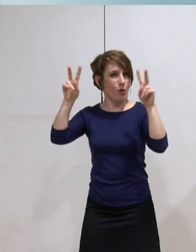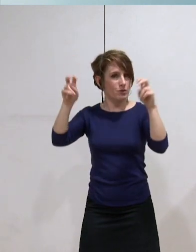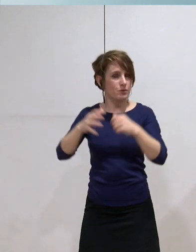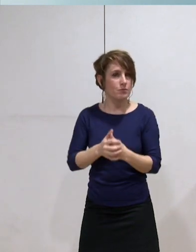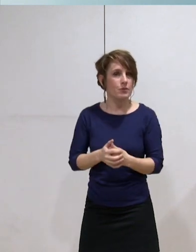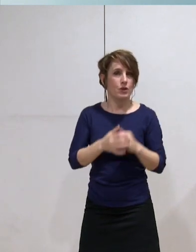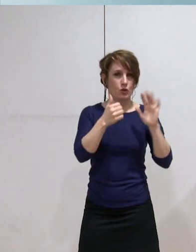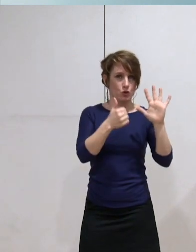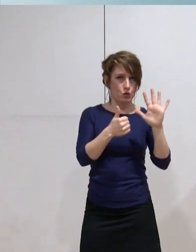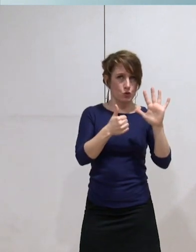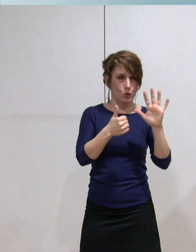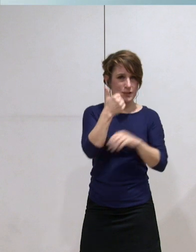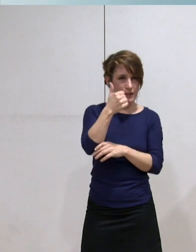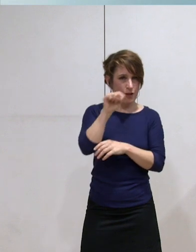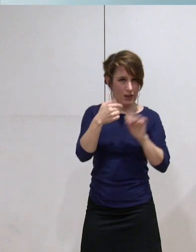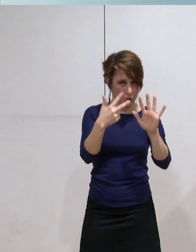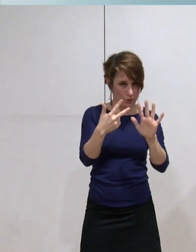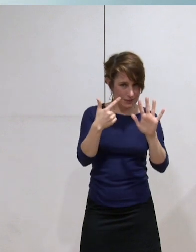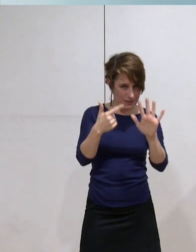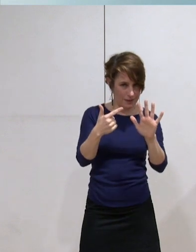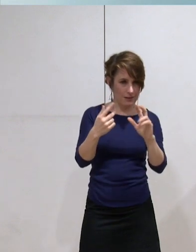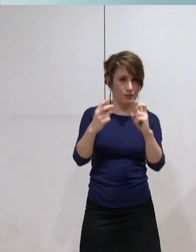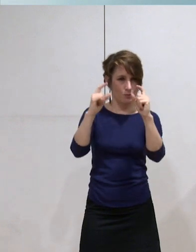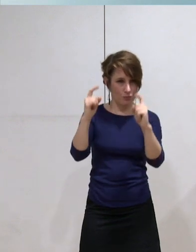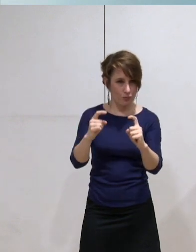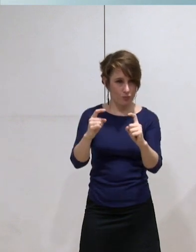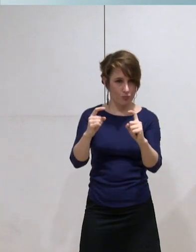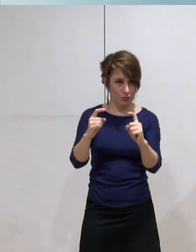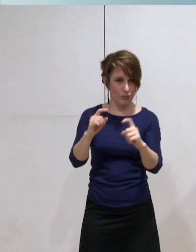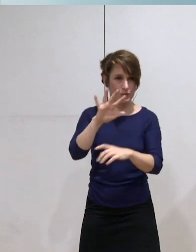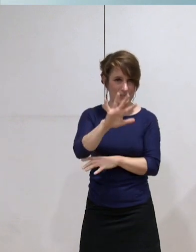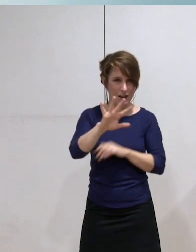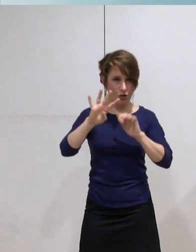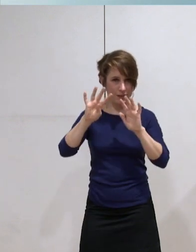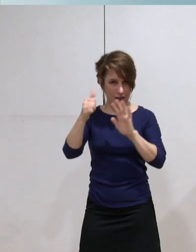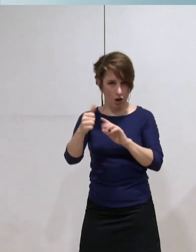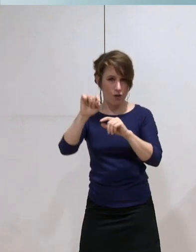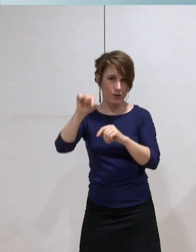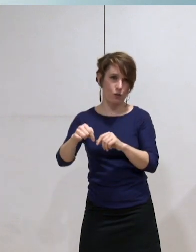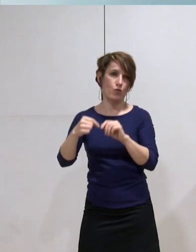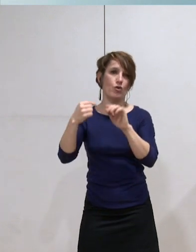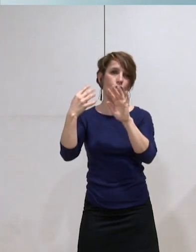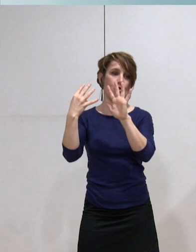de 61,7 à 51,9 million d'euros soit une